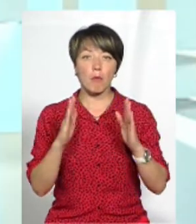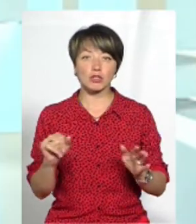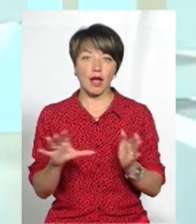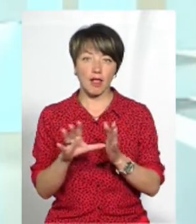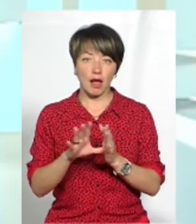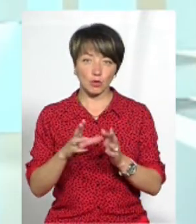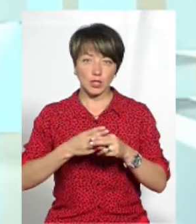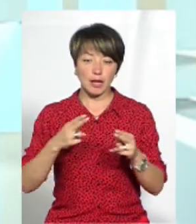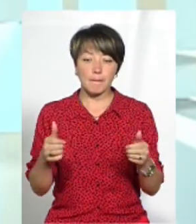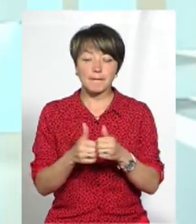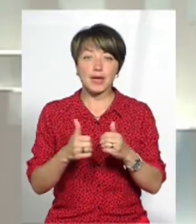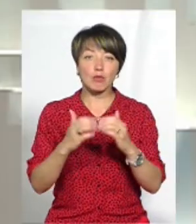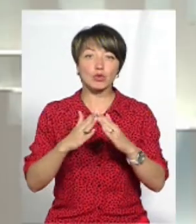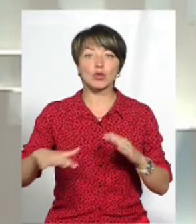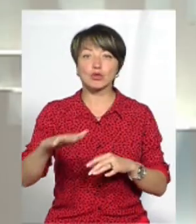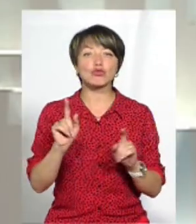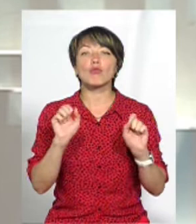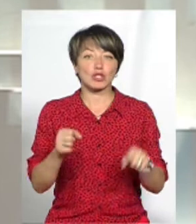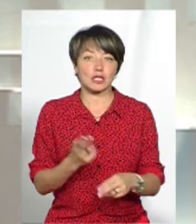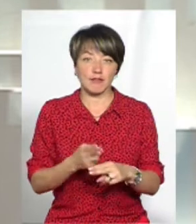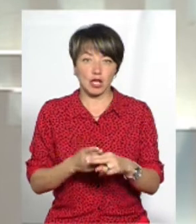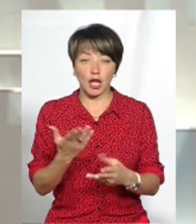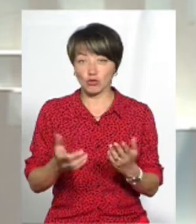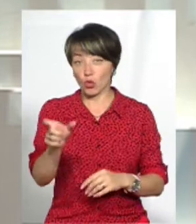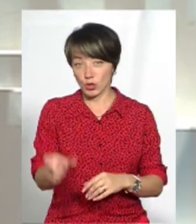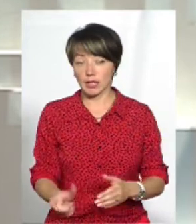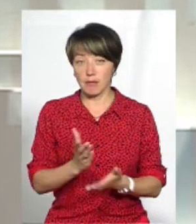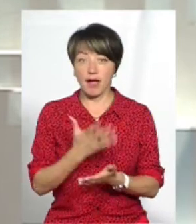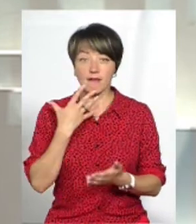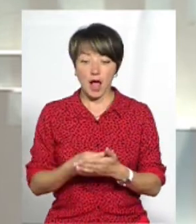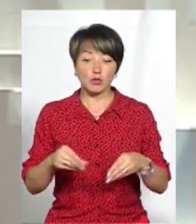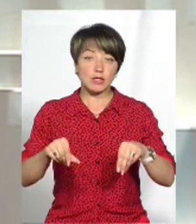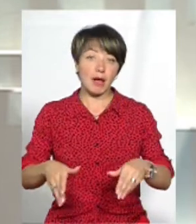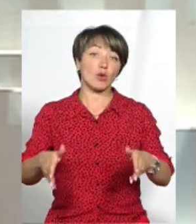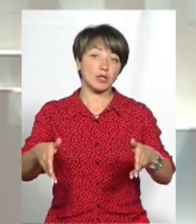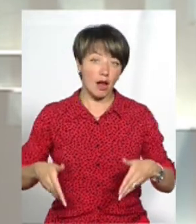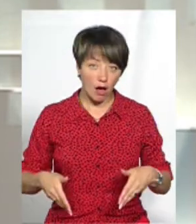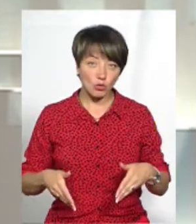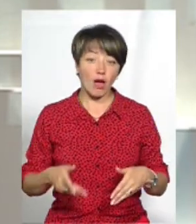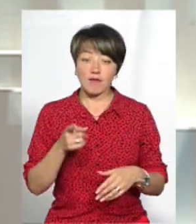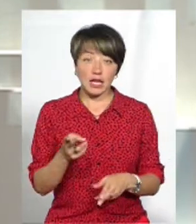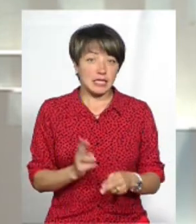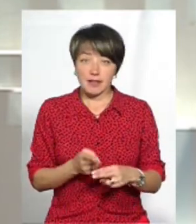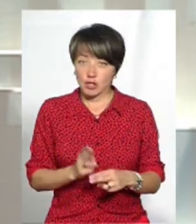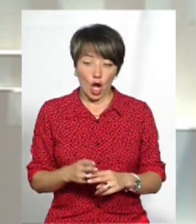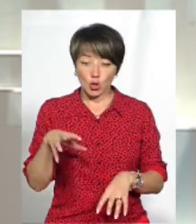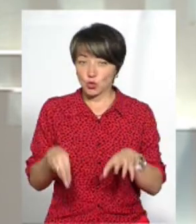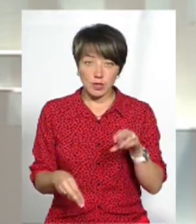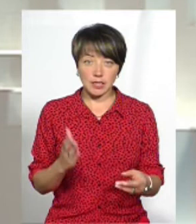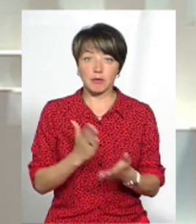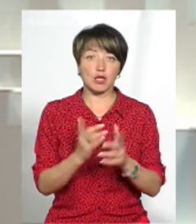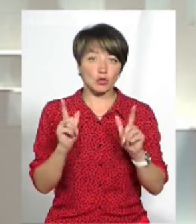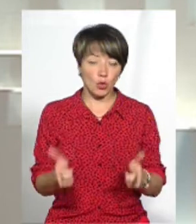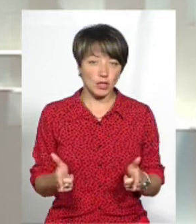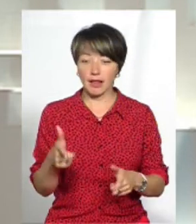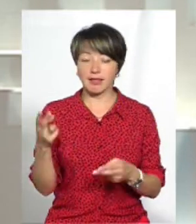електростанцію на прибудинкових територіях. А що вона може заважати? Якщо людина має власну земельну ділянку, і вона не заважає сусідам, є